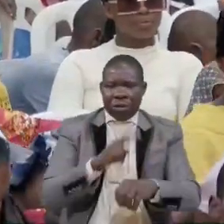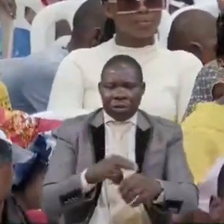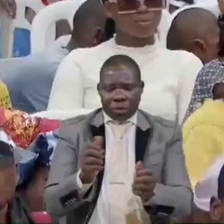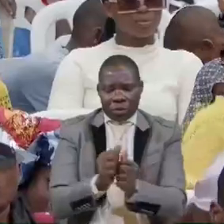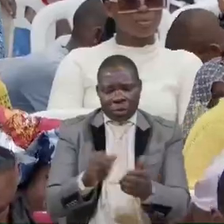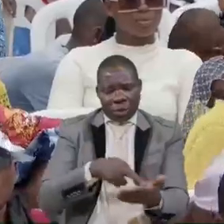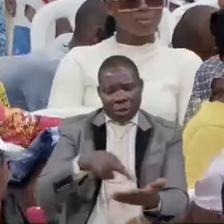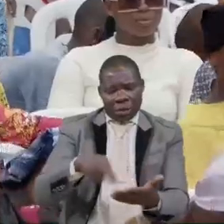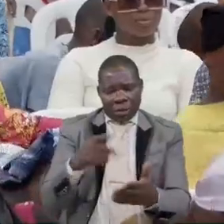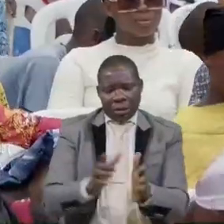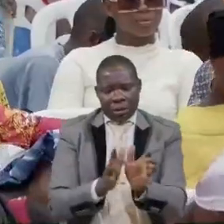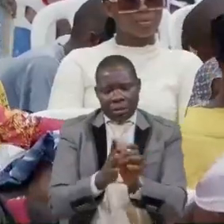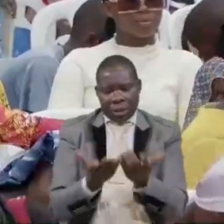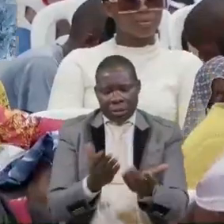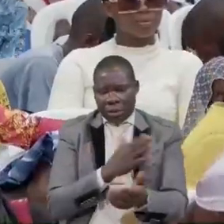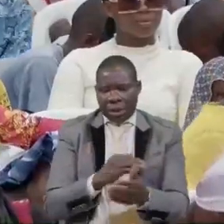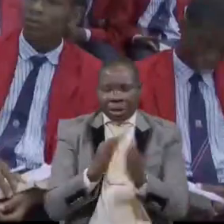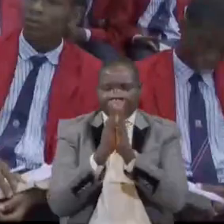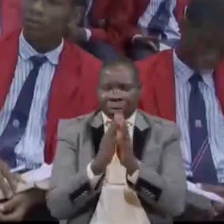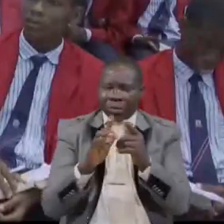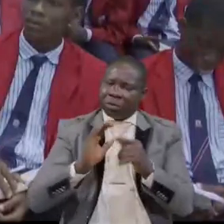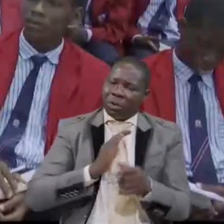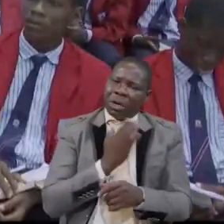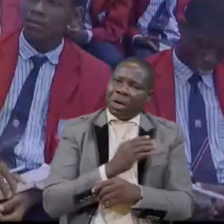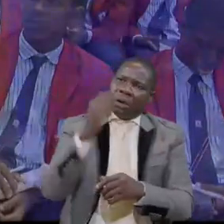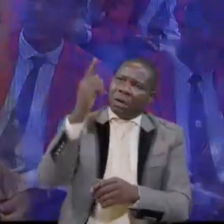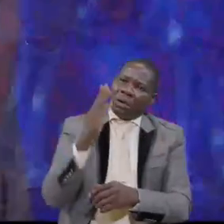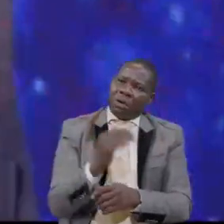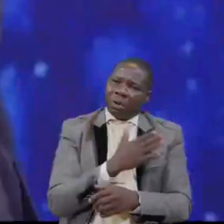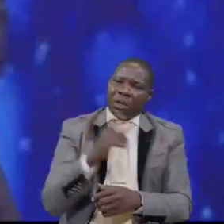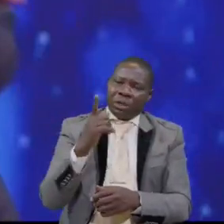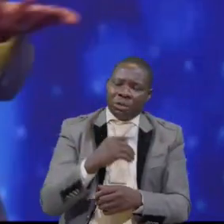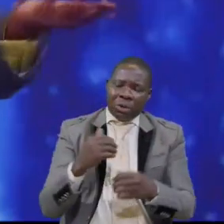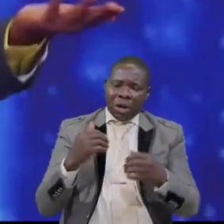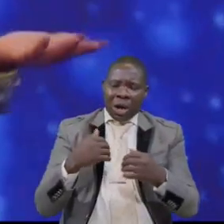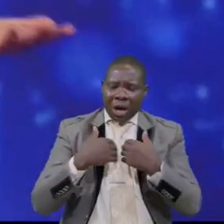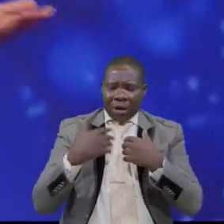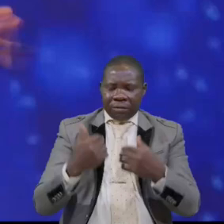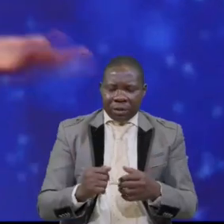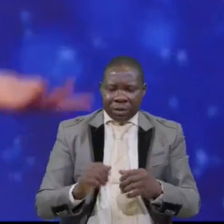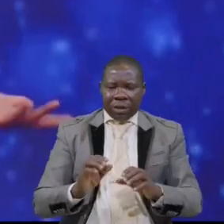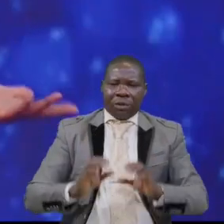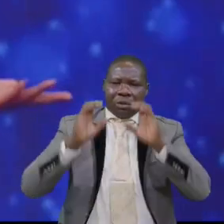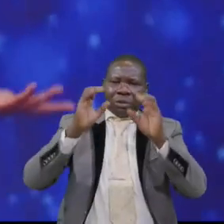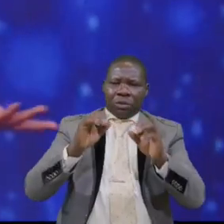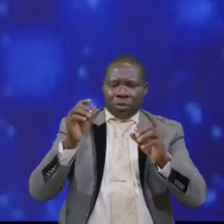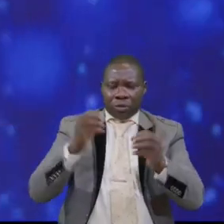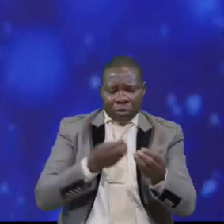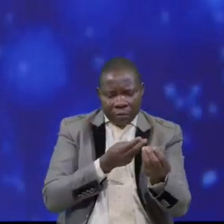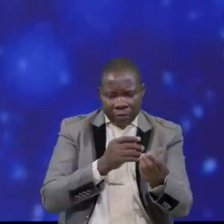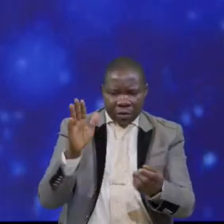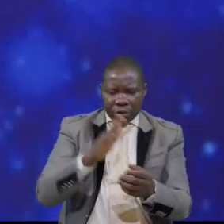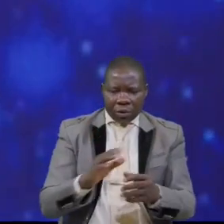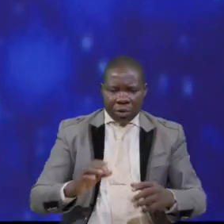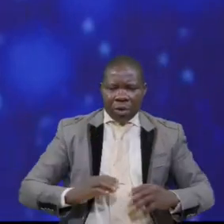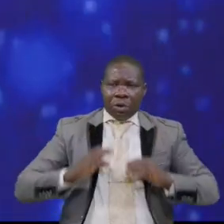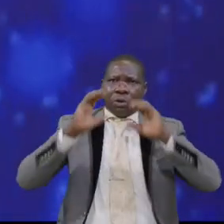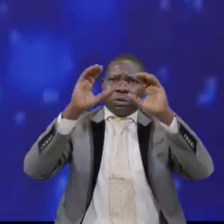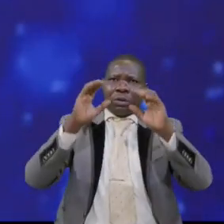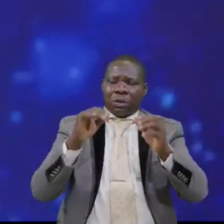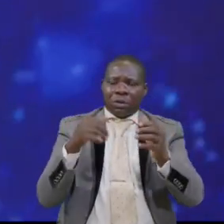Bible, avec la prière à Dieu et en réaffirmant ta consécration, en réaffirmant ta conviction. C'est cette nature que tu